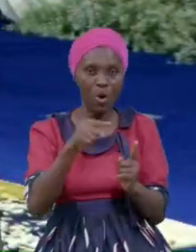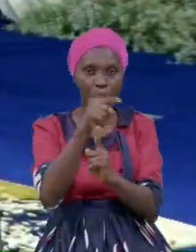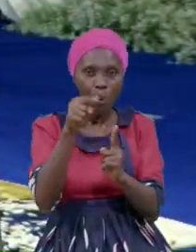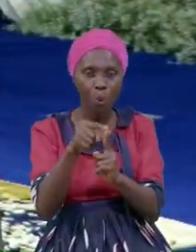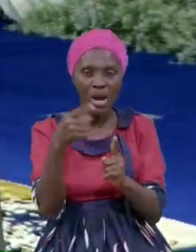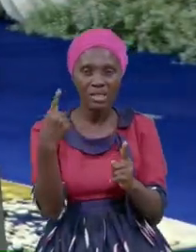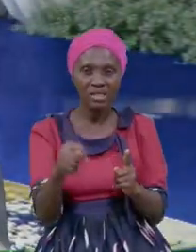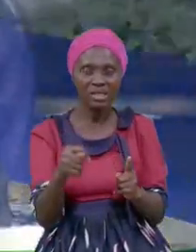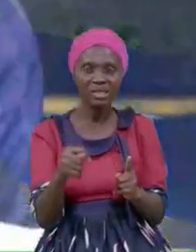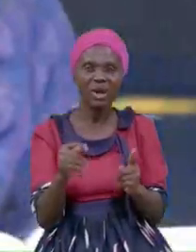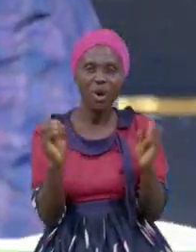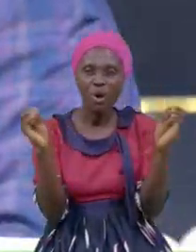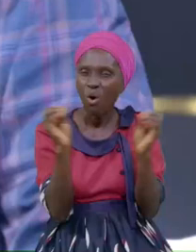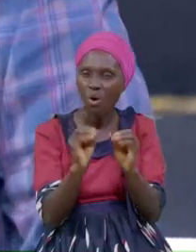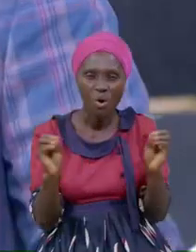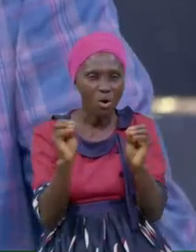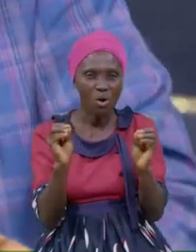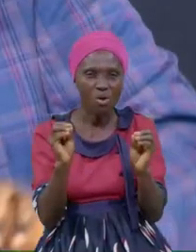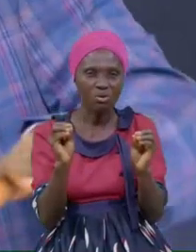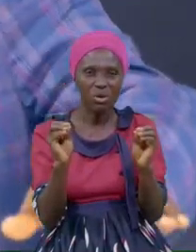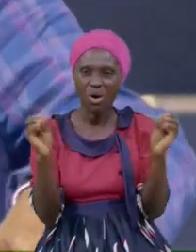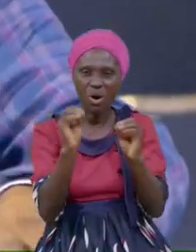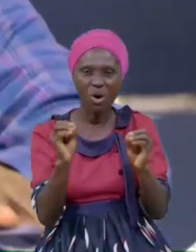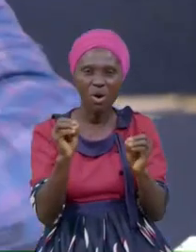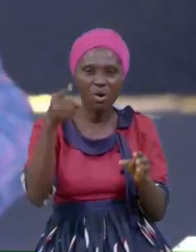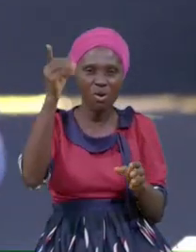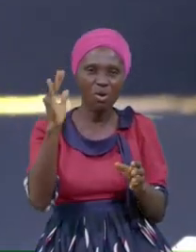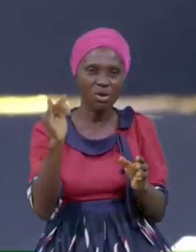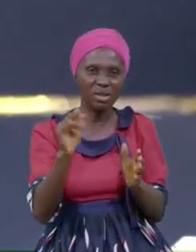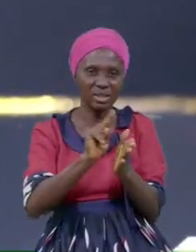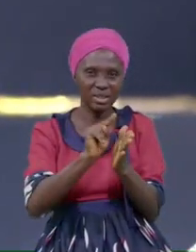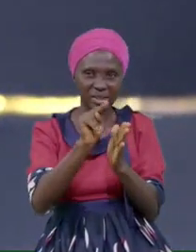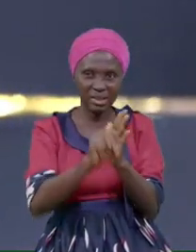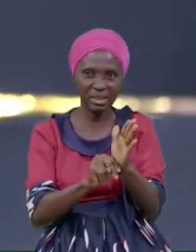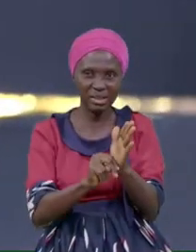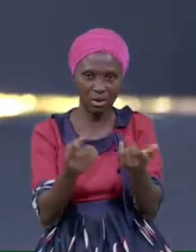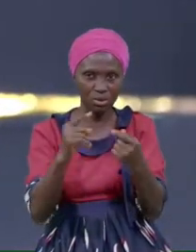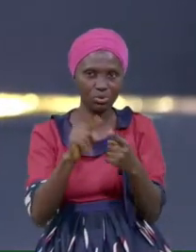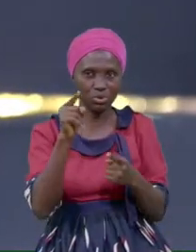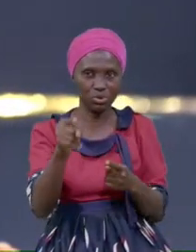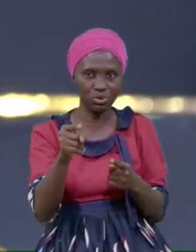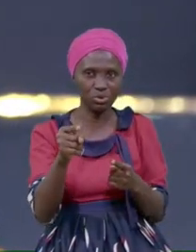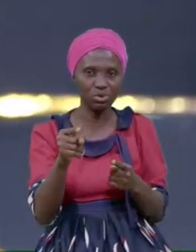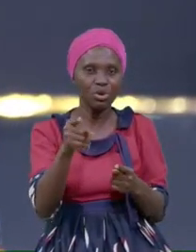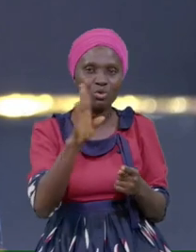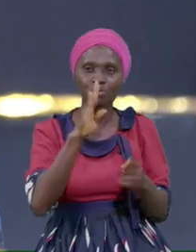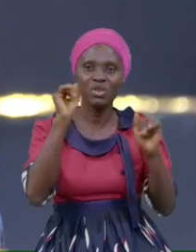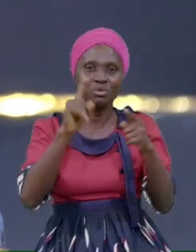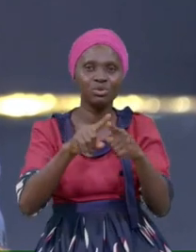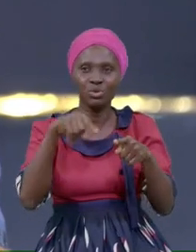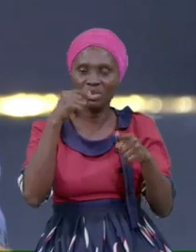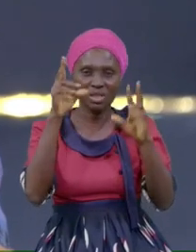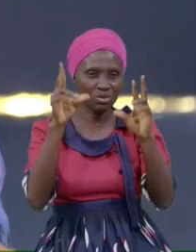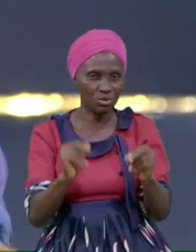ne vienne. Tu ne savais pas comment dire non à tout moment. Qui est là-bas à la